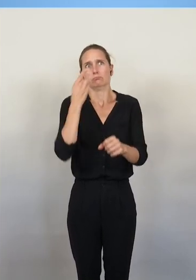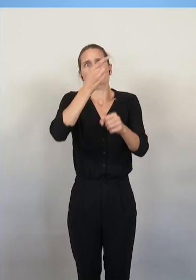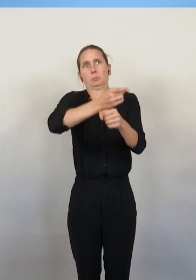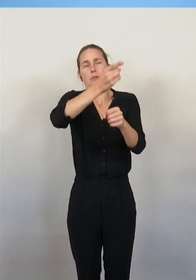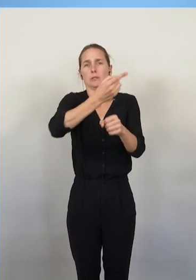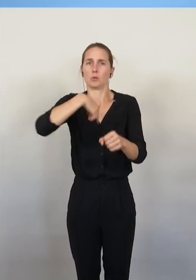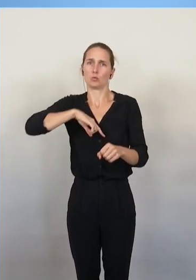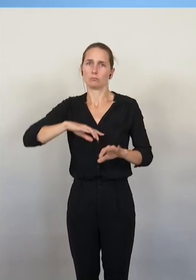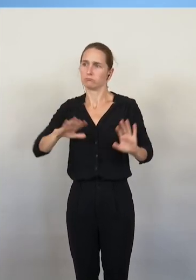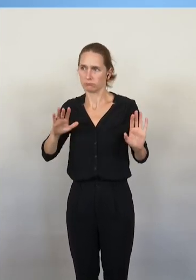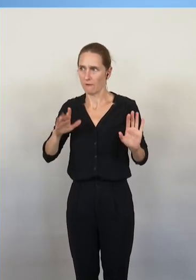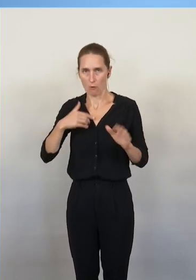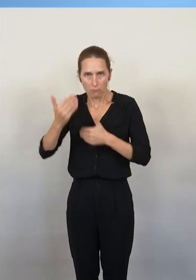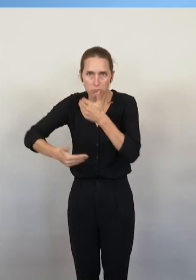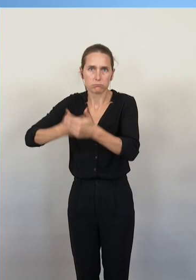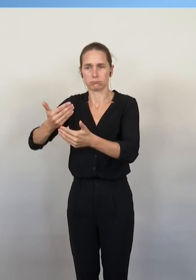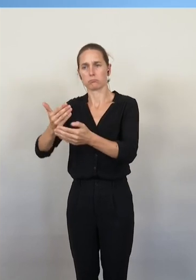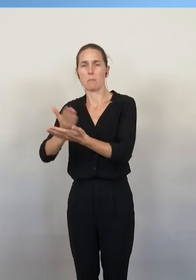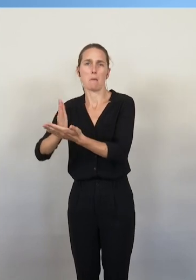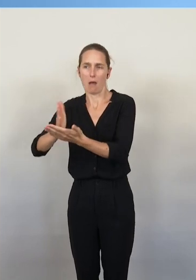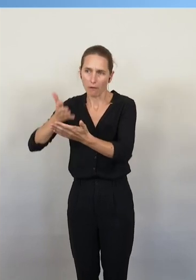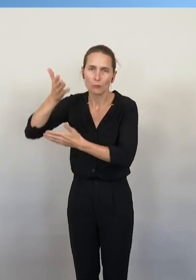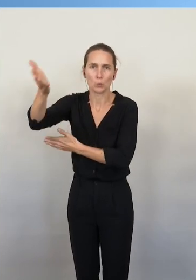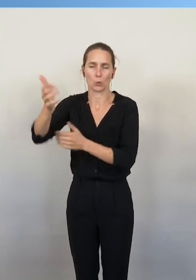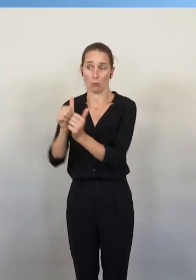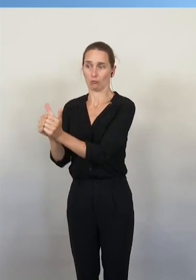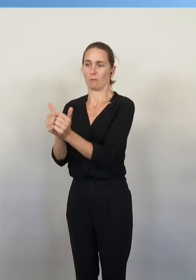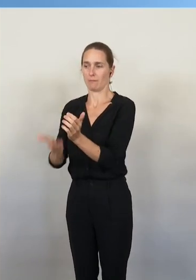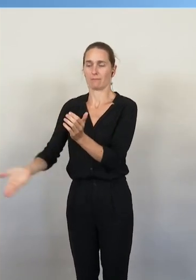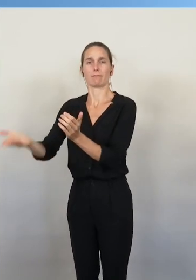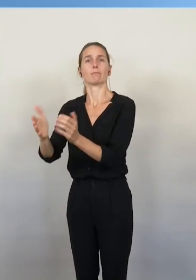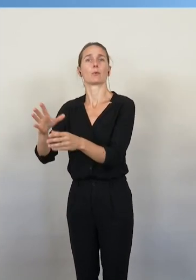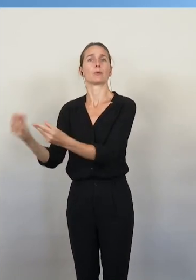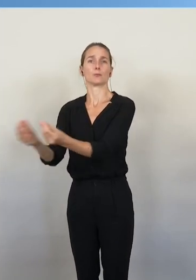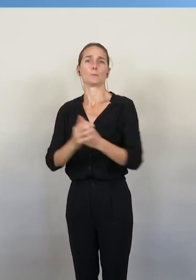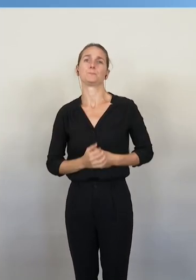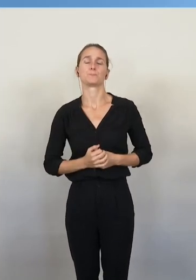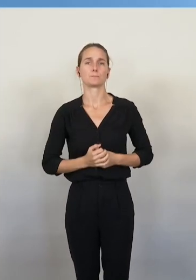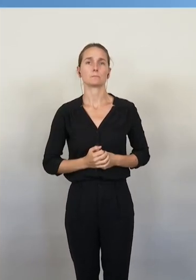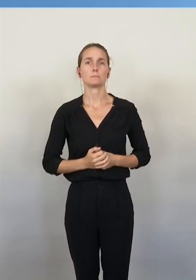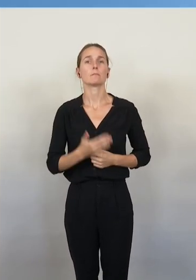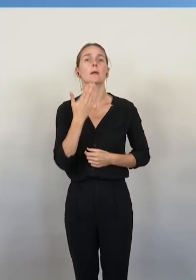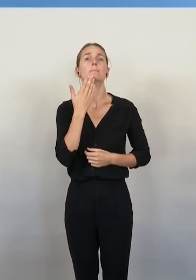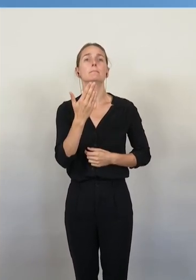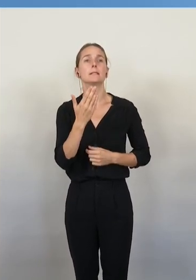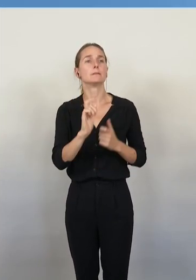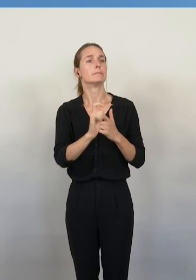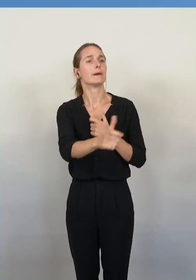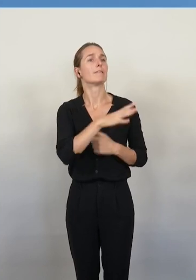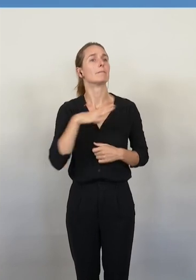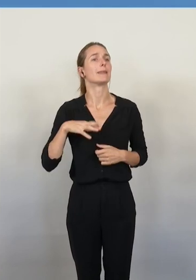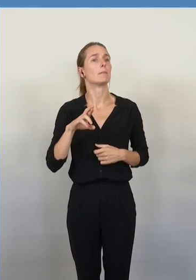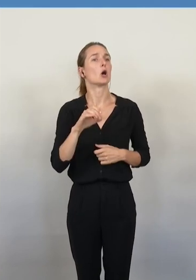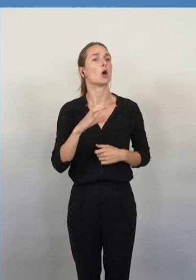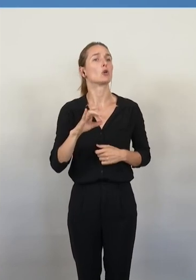impose de préparer avec les grandblois merci Madame roche ah Monsieur Pinel comme ça on enchaîne dans le même groupe pardon